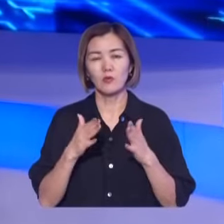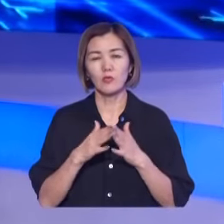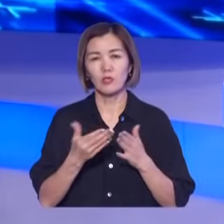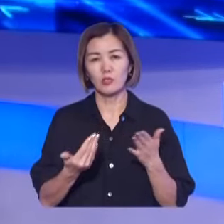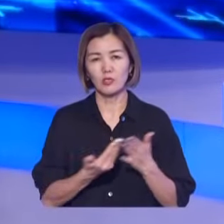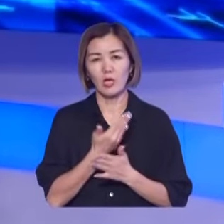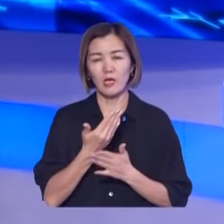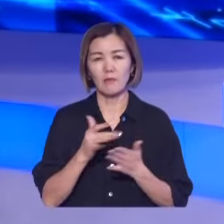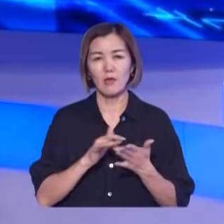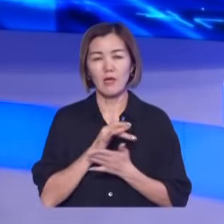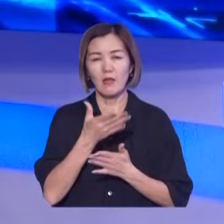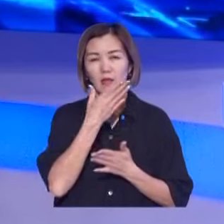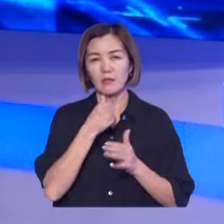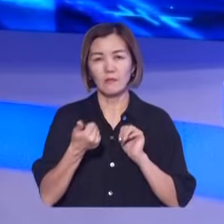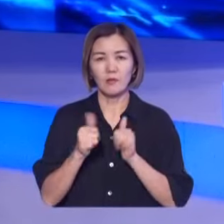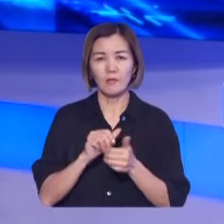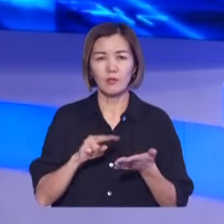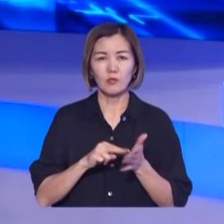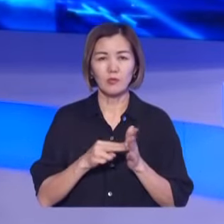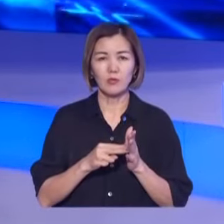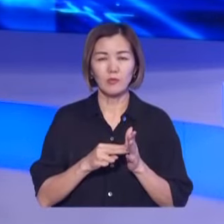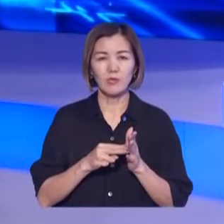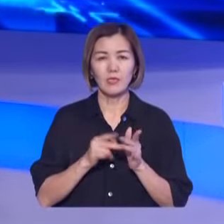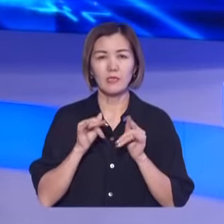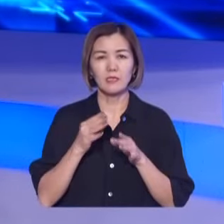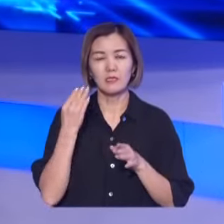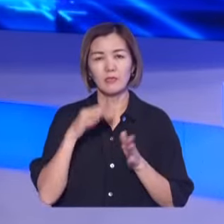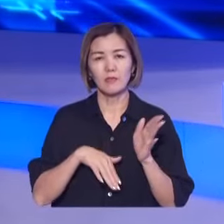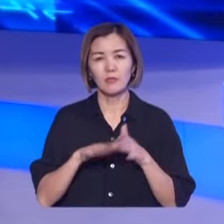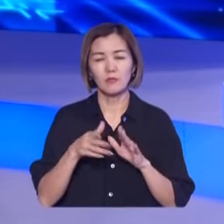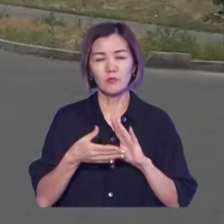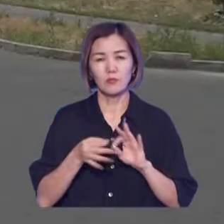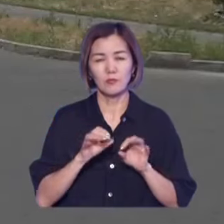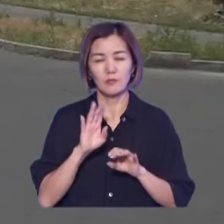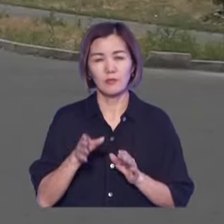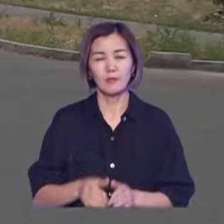жаңарып, қаланың өңі кіріп келеді. Жоспарлы істің сапасын әріптестеріміз көріп қайтты.